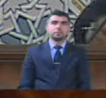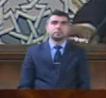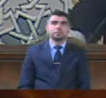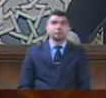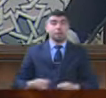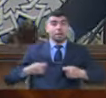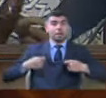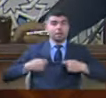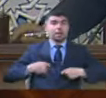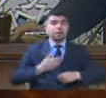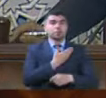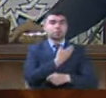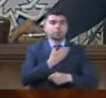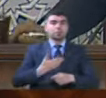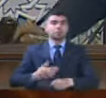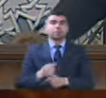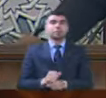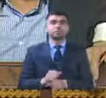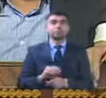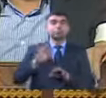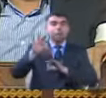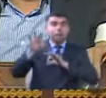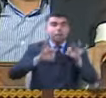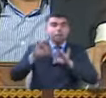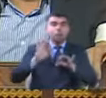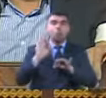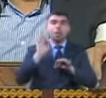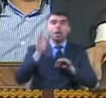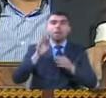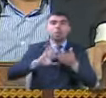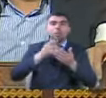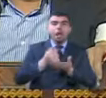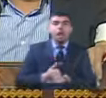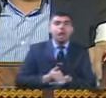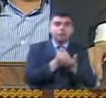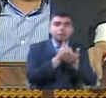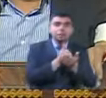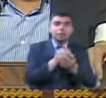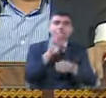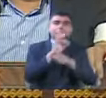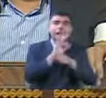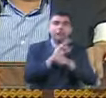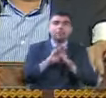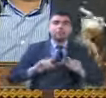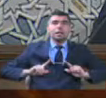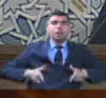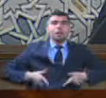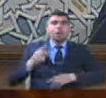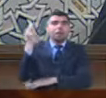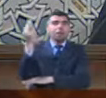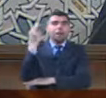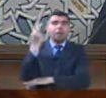سيد رئيس الحكومة المحترم، ما هي أهم الإجراءات المحددة لتعاطي الحكومة مع قضية التربية والتكوين والبحث العلمي وشكرا.